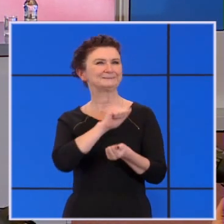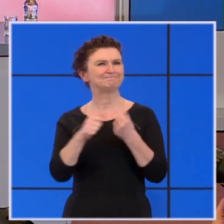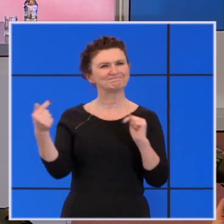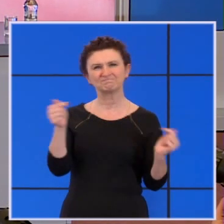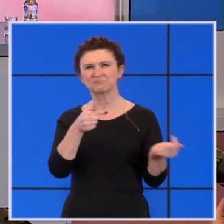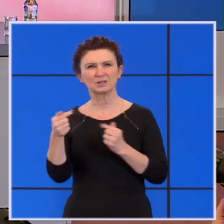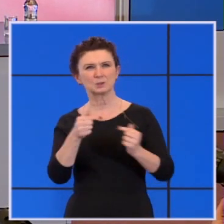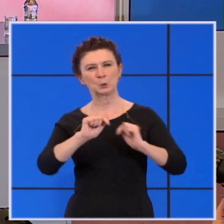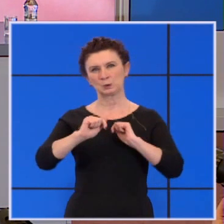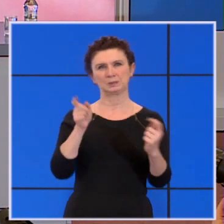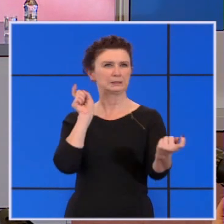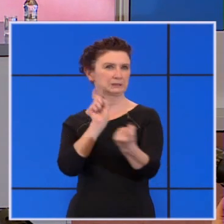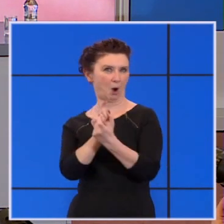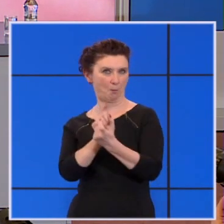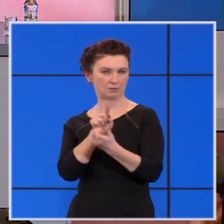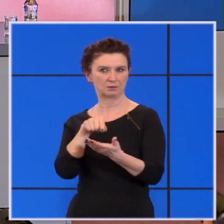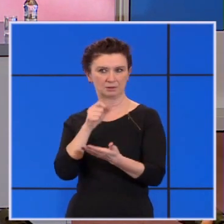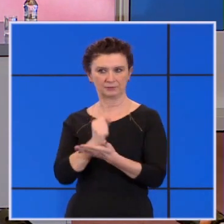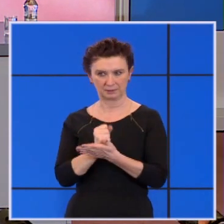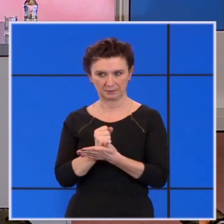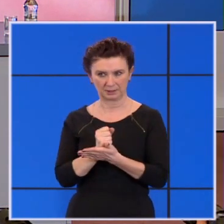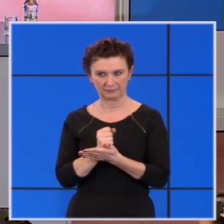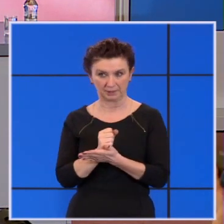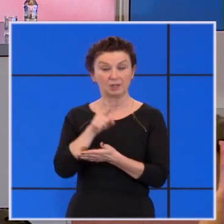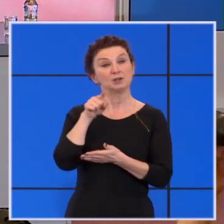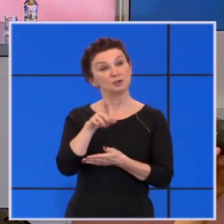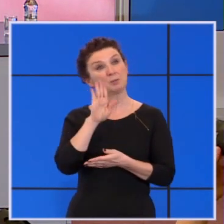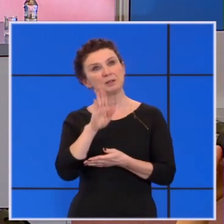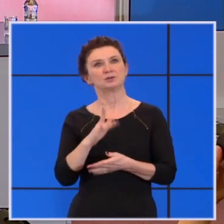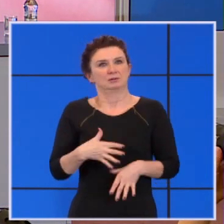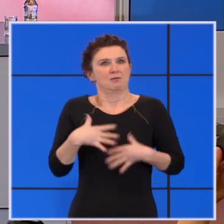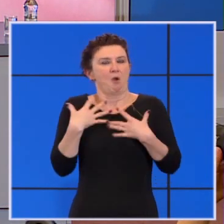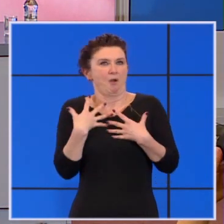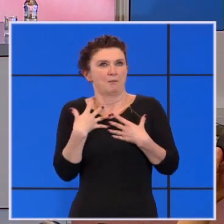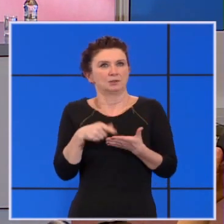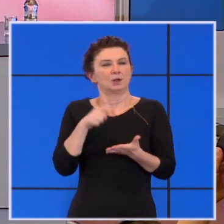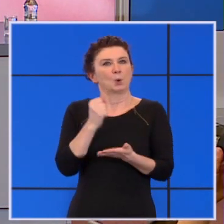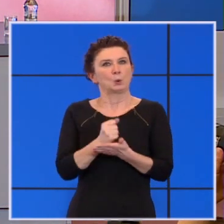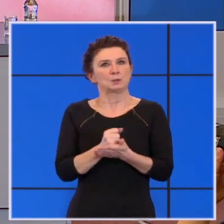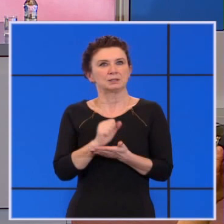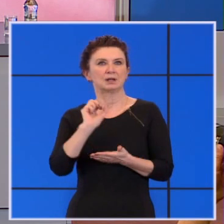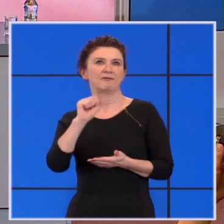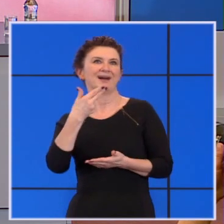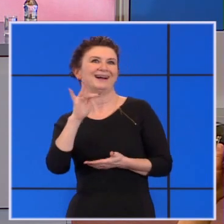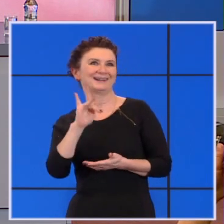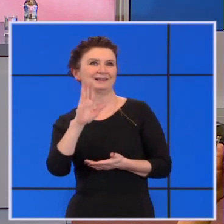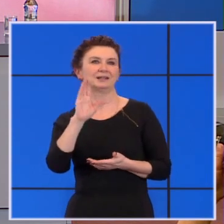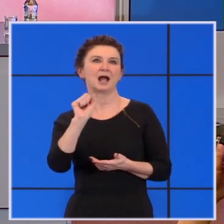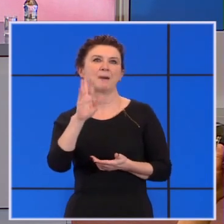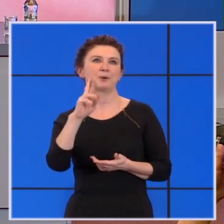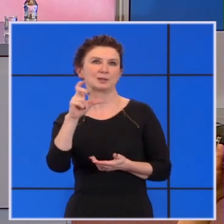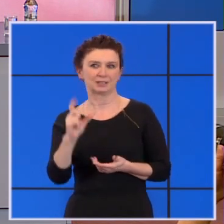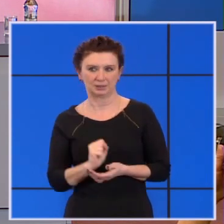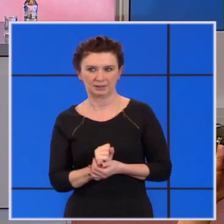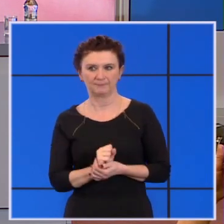wywoła to takie emocje, jak chociażby ustawa antyaborcyjna? I druga rzecz to Paweł Adamowicz. Czy zdecyduje się